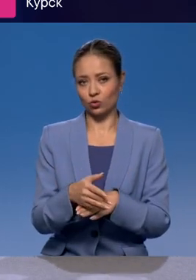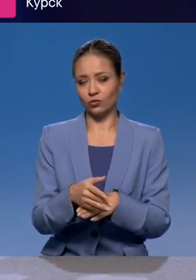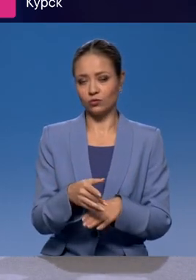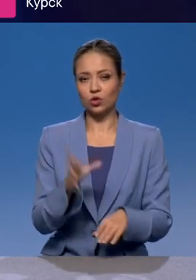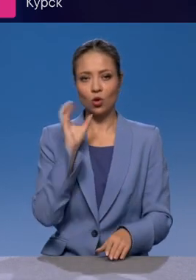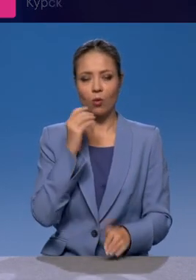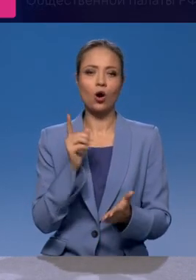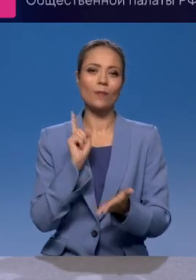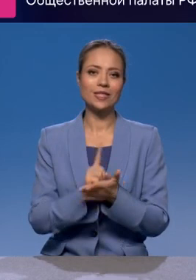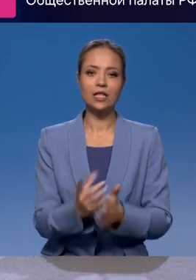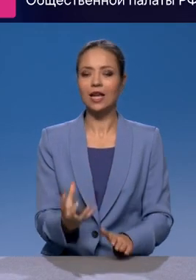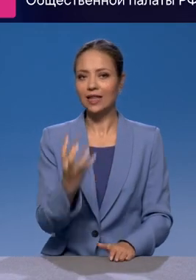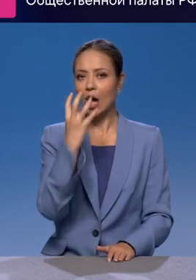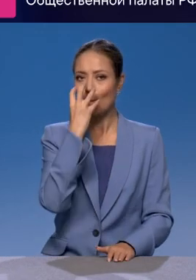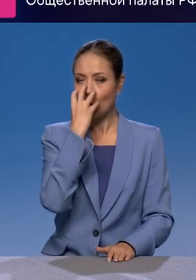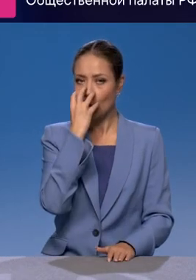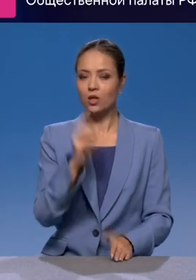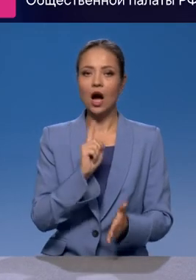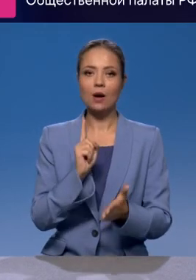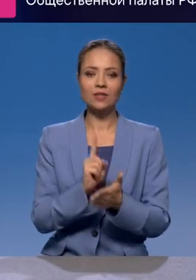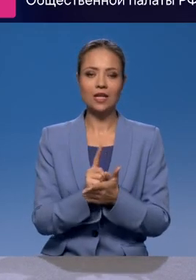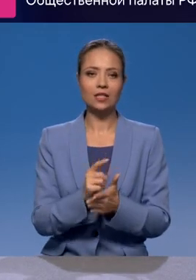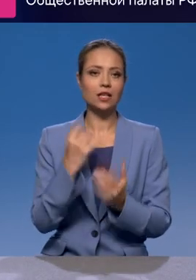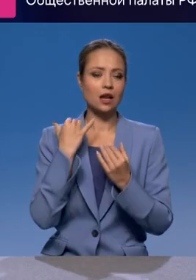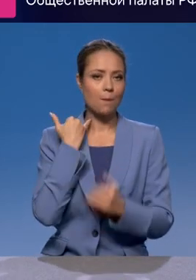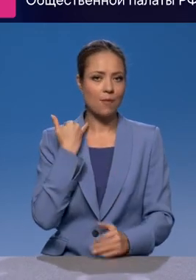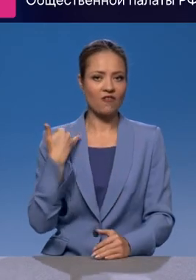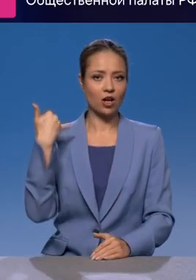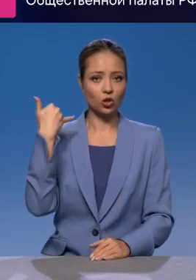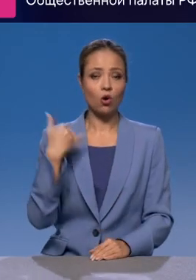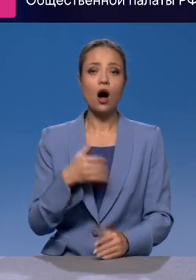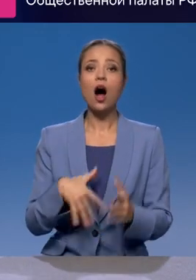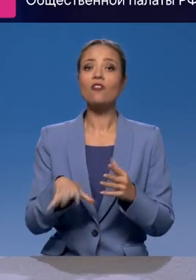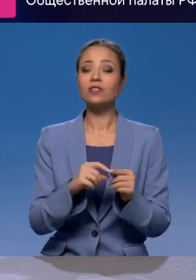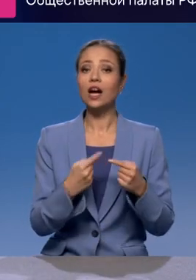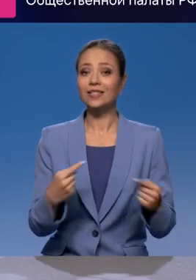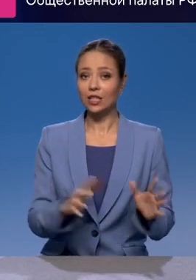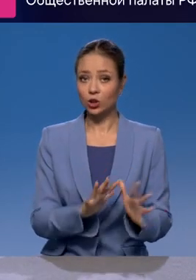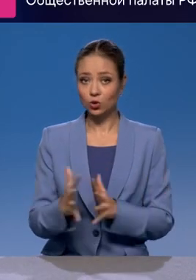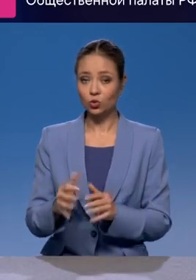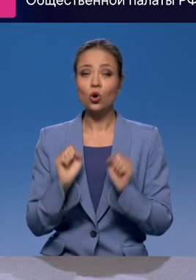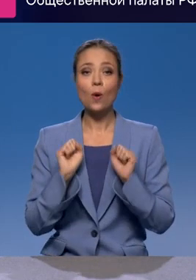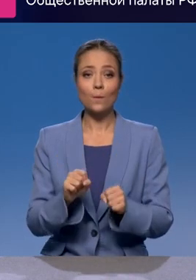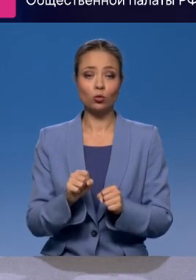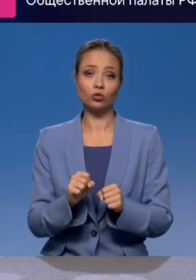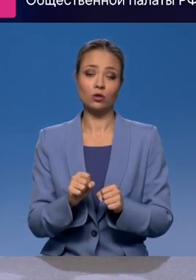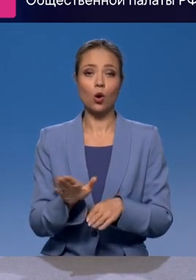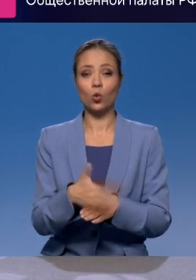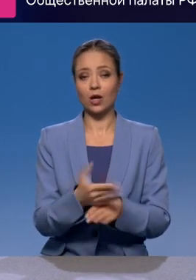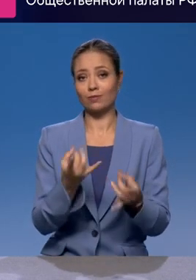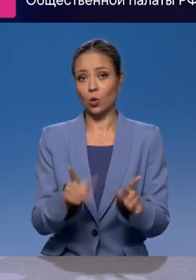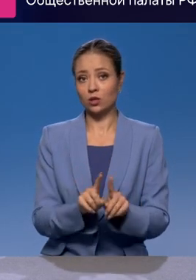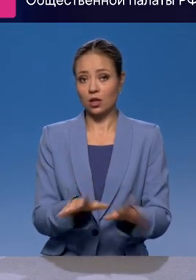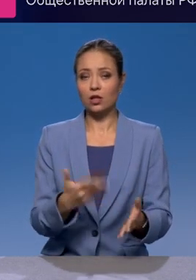это обязательно поводок, а во всех остальных случаях можно и выгуливать просто так. Но в